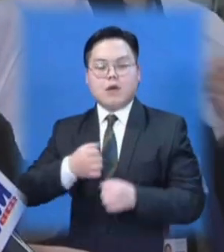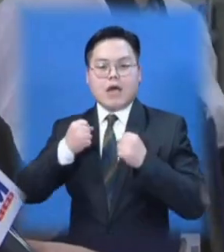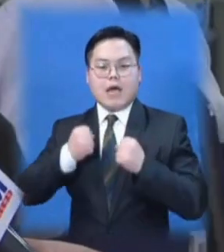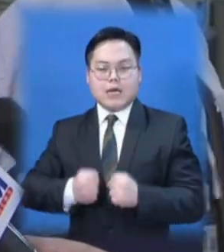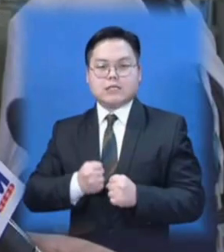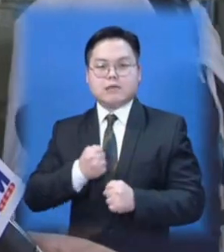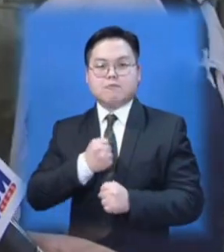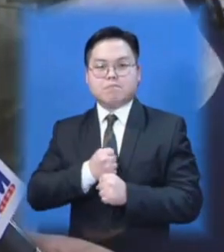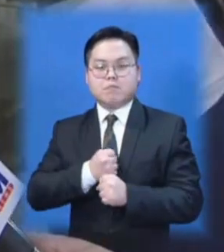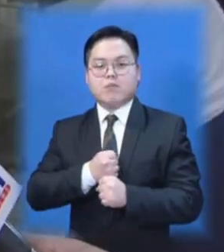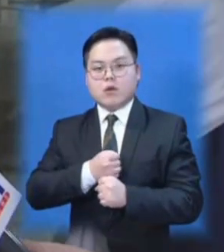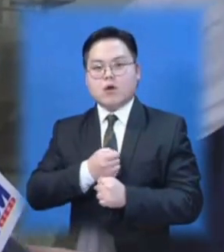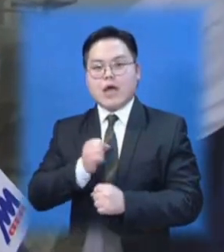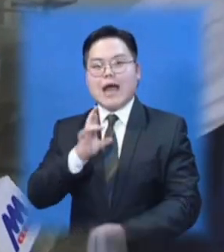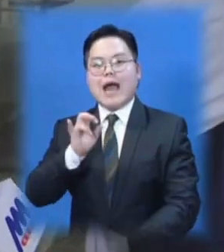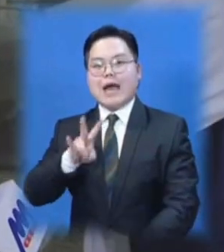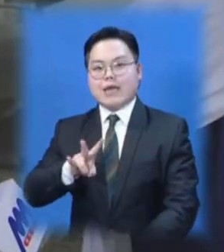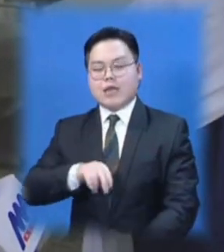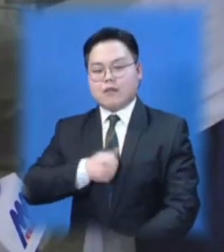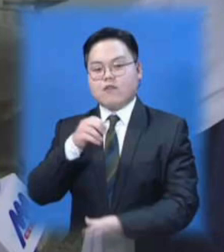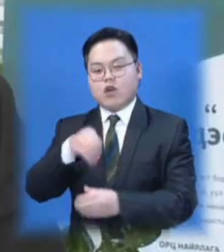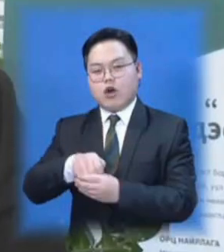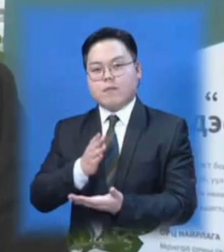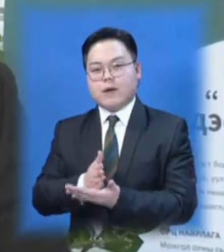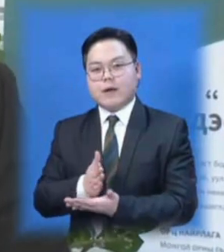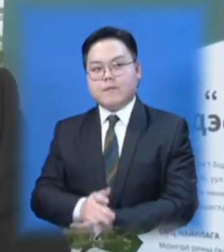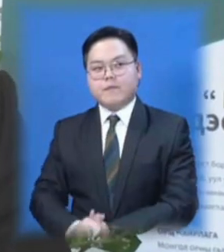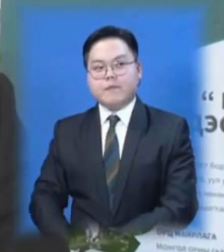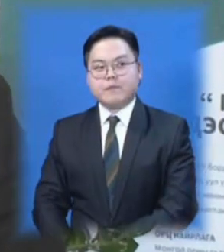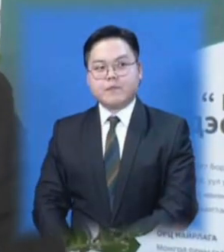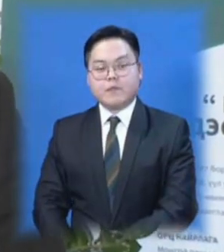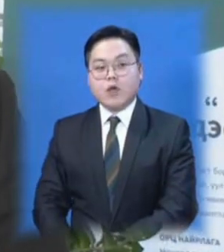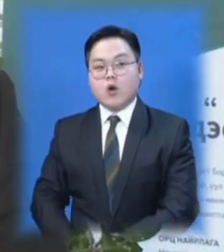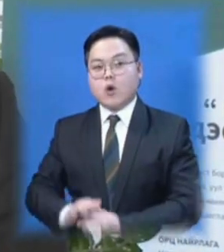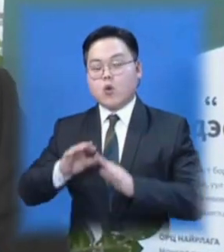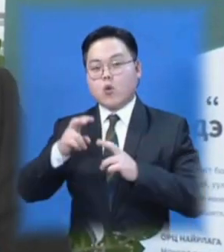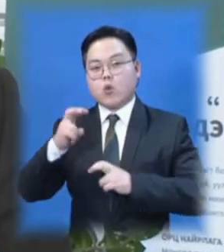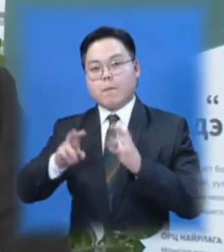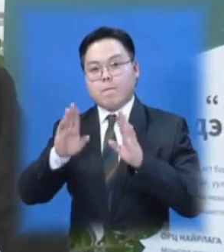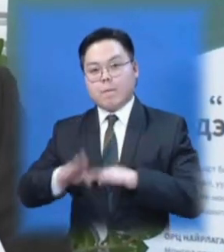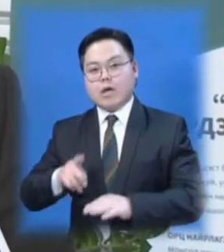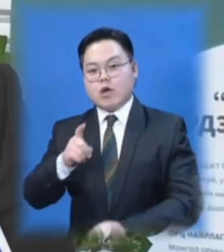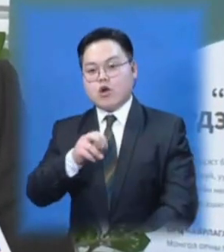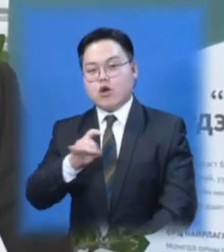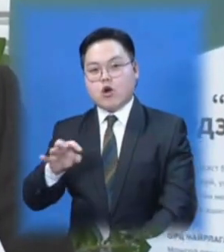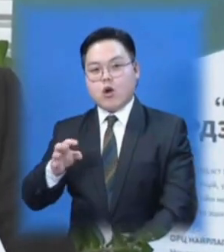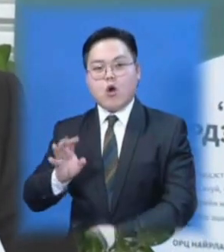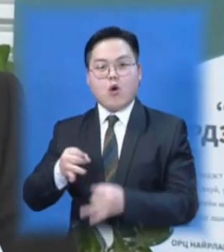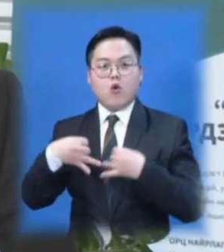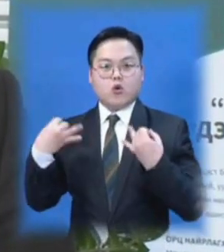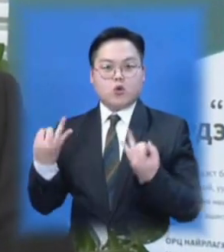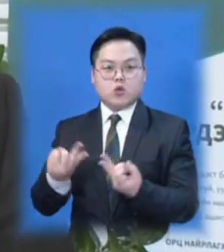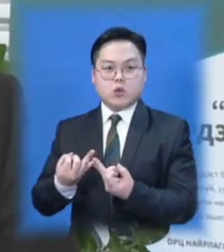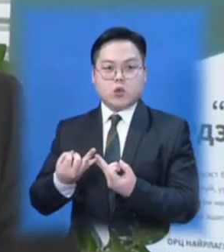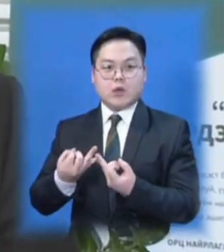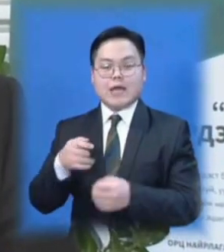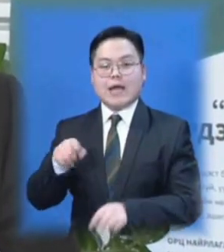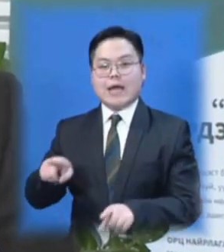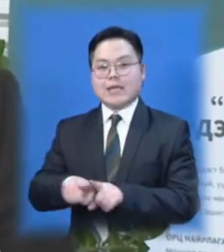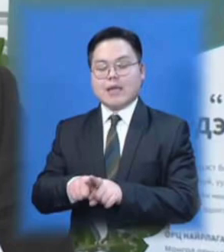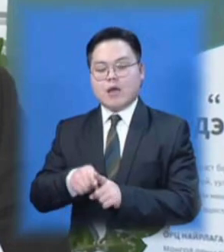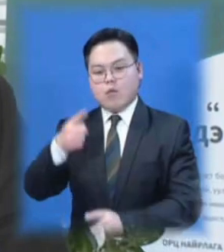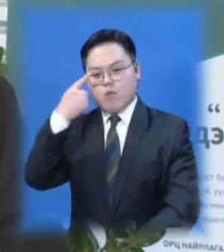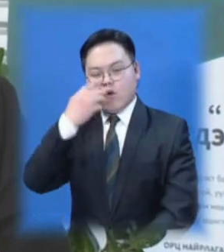өгч байгаа юм болов уу гэж би ойлгож байгаа. Үйлдвэрчлэлтийн байнгын улсын хурлаас аль хор бүлгийн